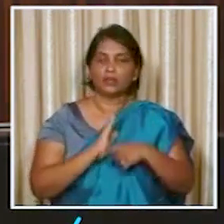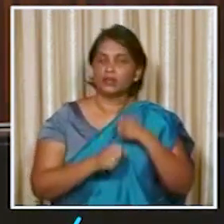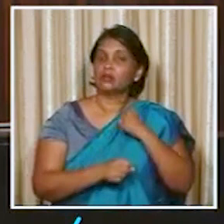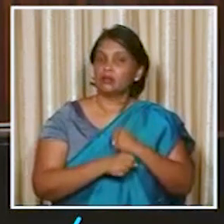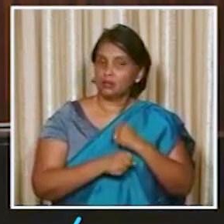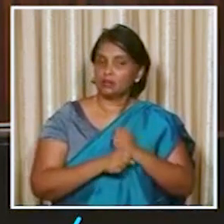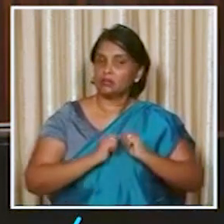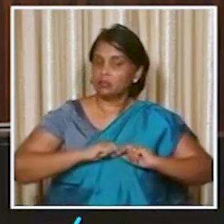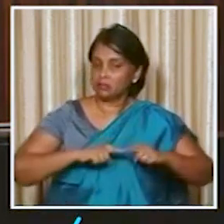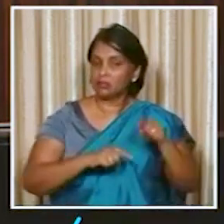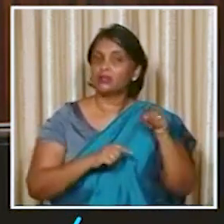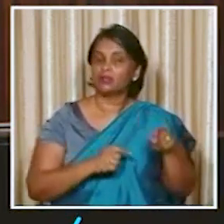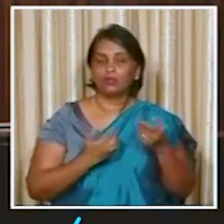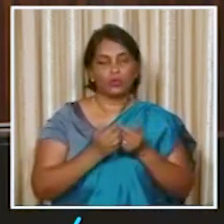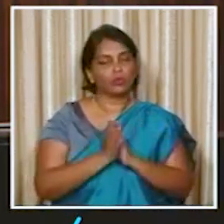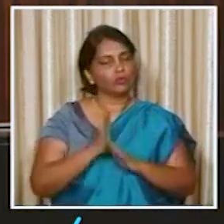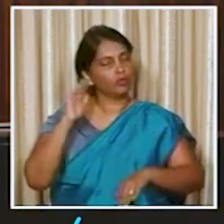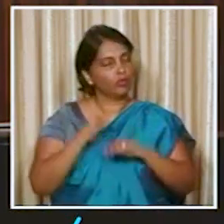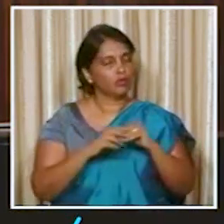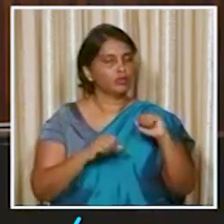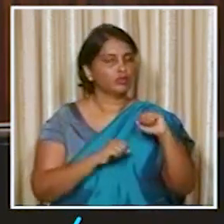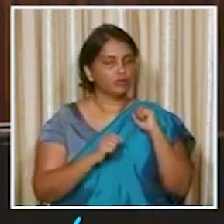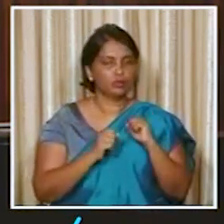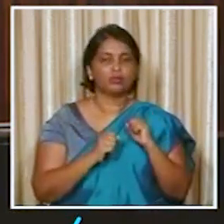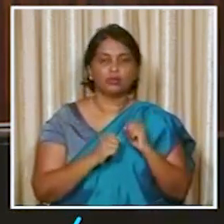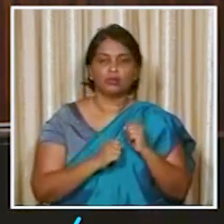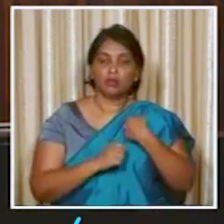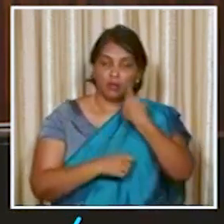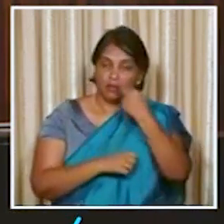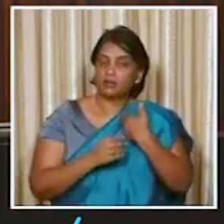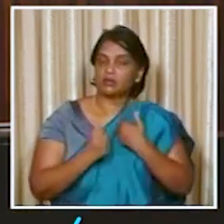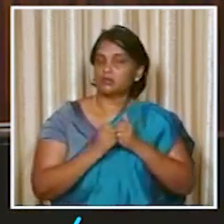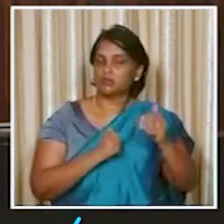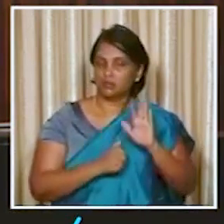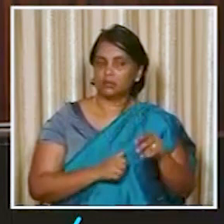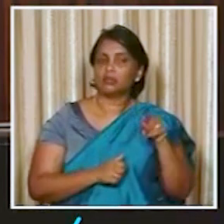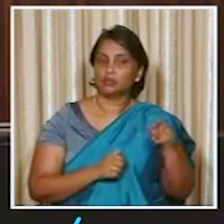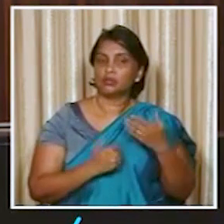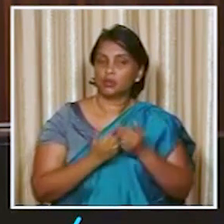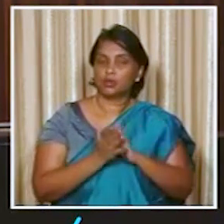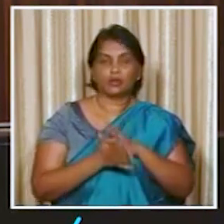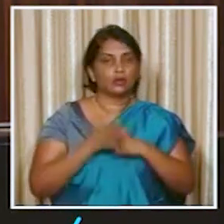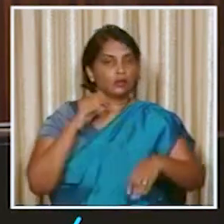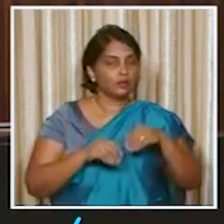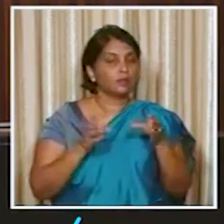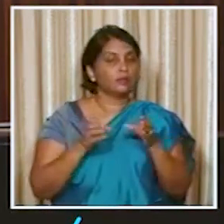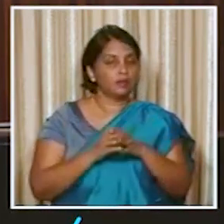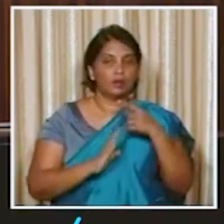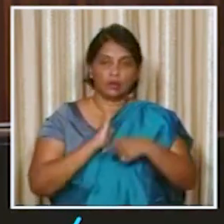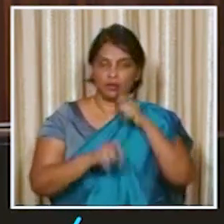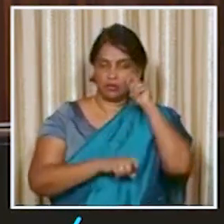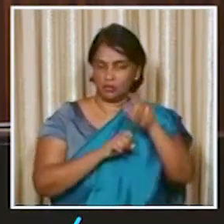රජයේ පැවැත්ම වෙනුවෙන් මාගේ උපරිම ශක්ති ප්‍රමාණයෙන් හා හෘද සාක්ෂියට එකඟව කටයුතු කර ඇත්තෙමි මාගේ දේශපාලන පක්ෂය මෙරට